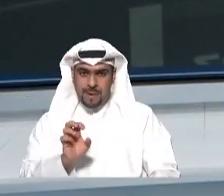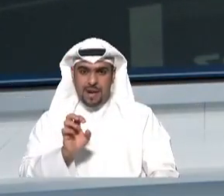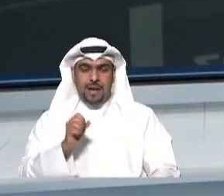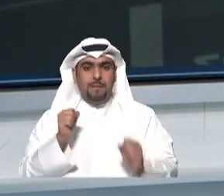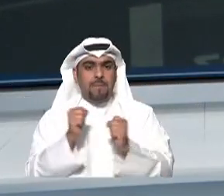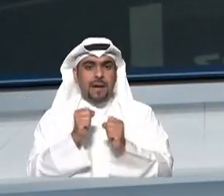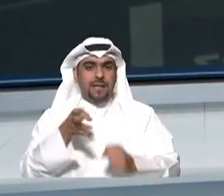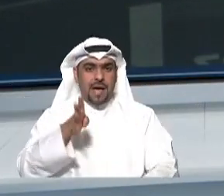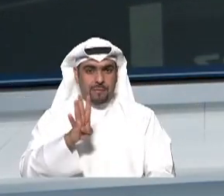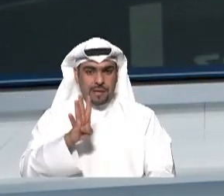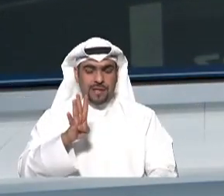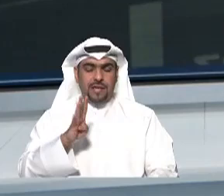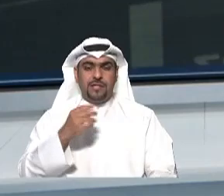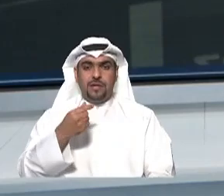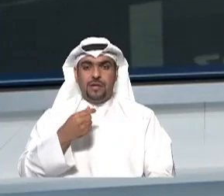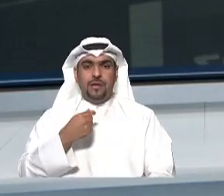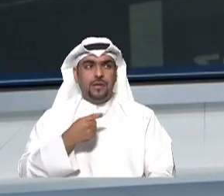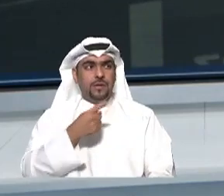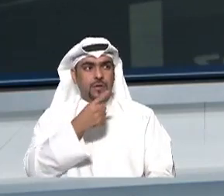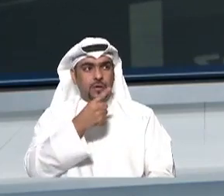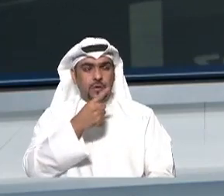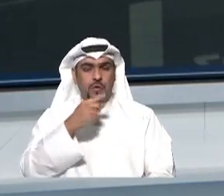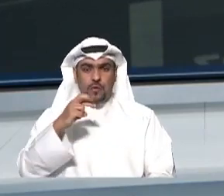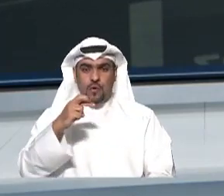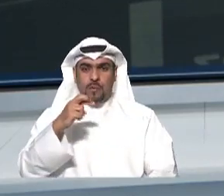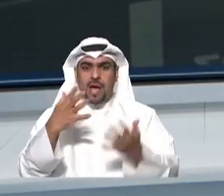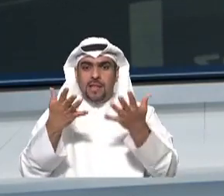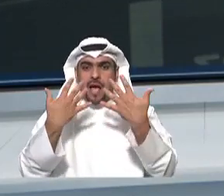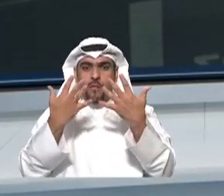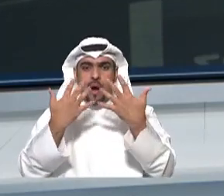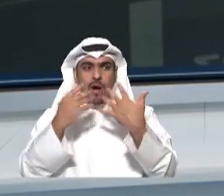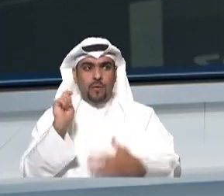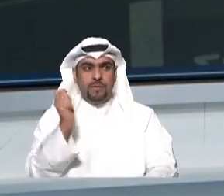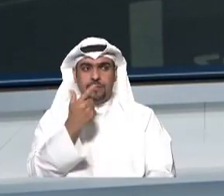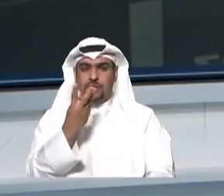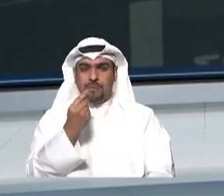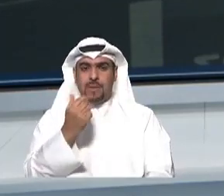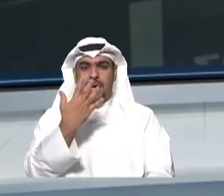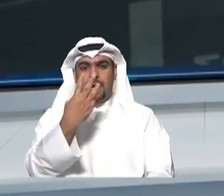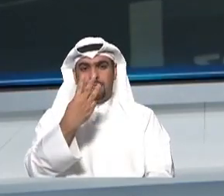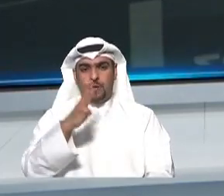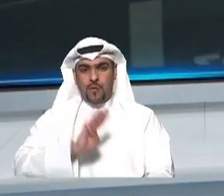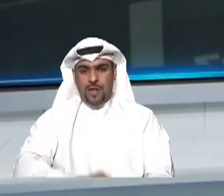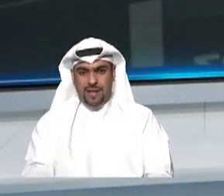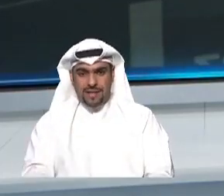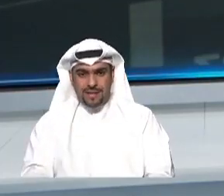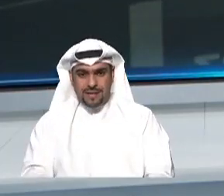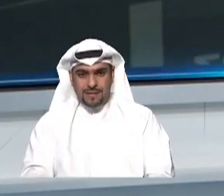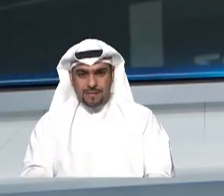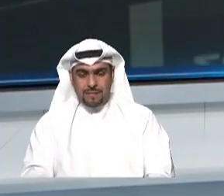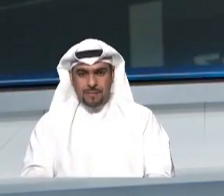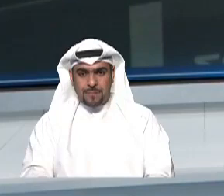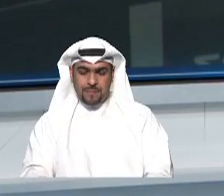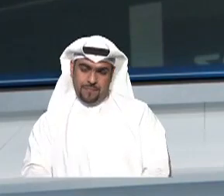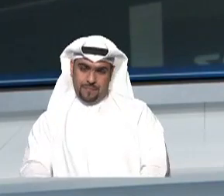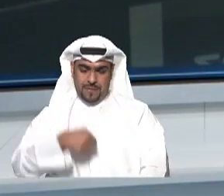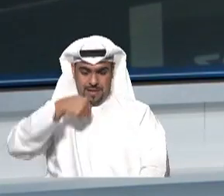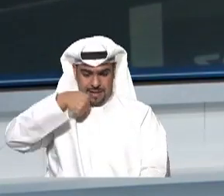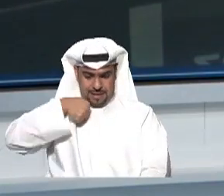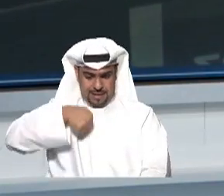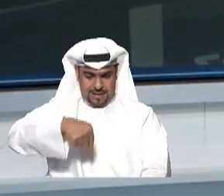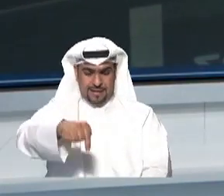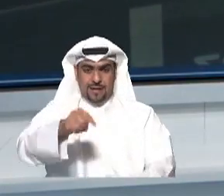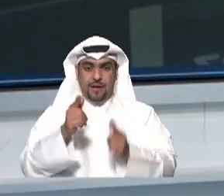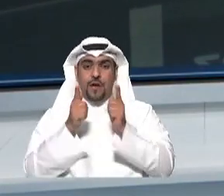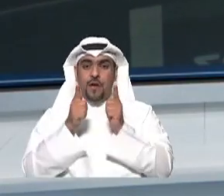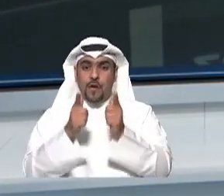سرعتها تتراوح ما بين 10 إلى 35 كيلومتر في الساعة مع عبور لبعض السحب. أعزائي المشاهدين، الأجواء المعتدلة خلال فترة النهار